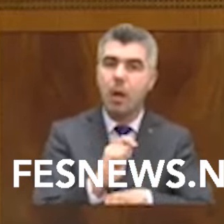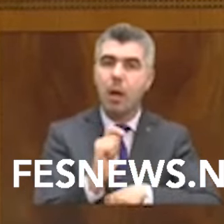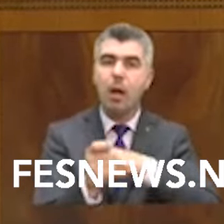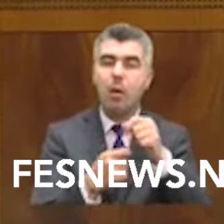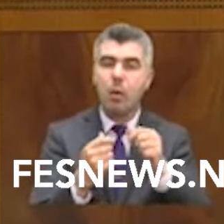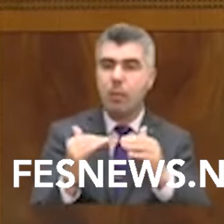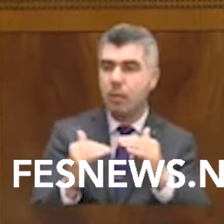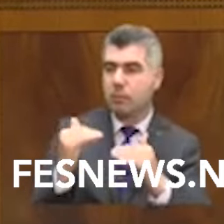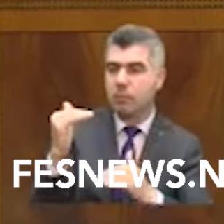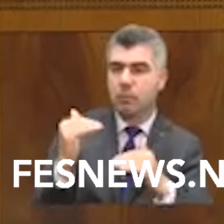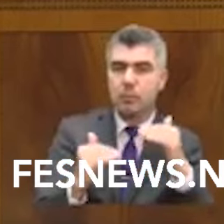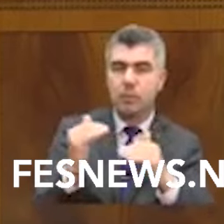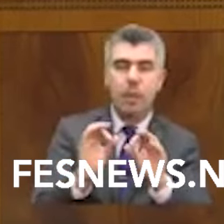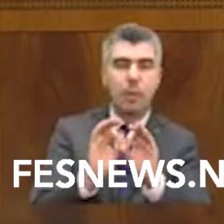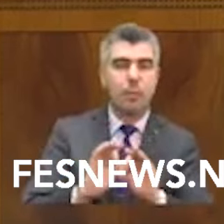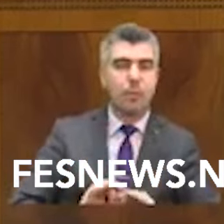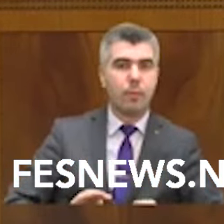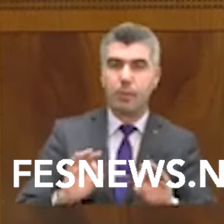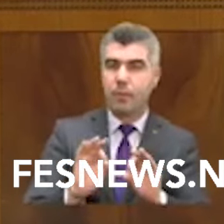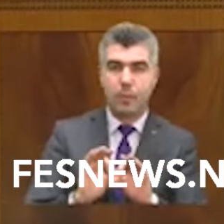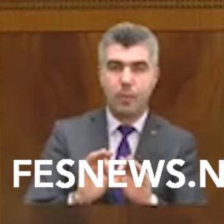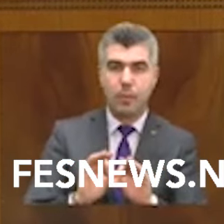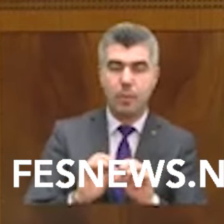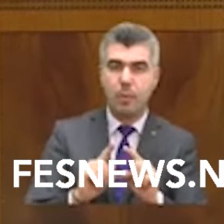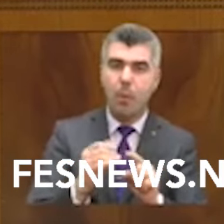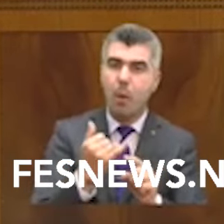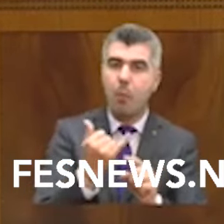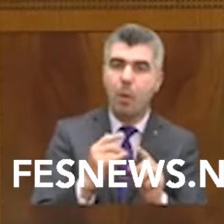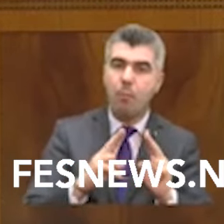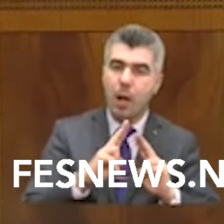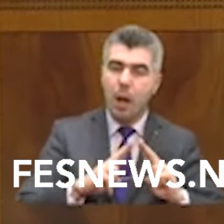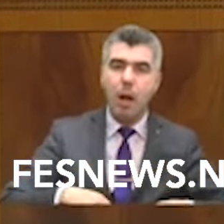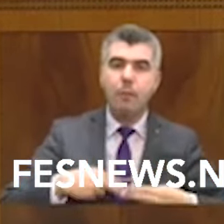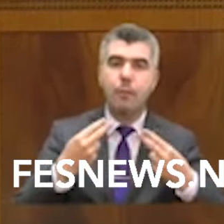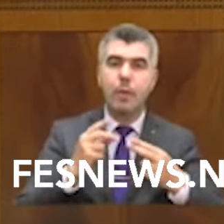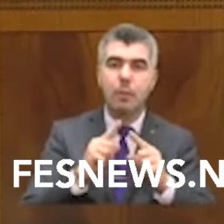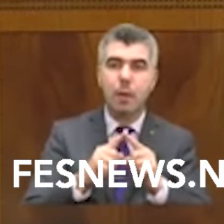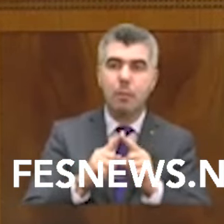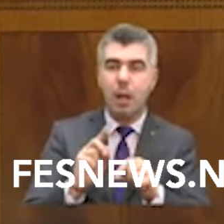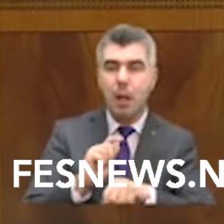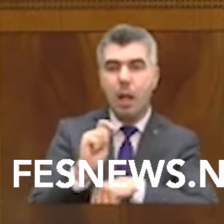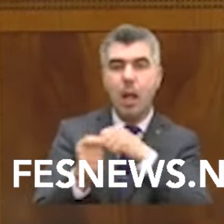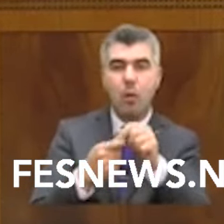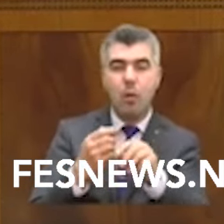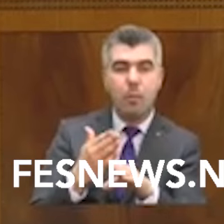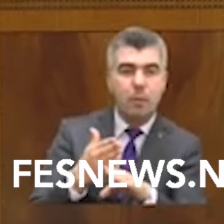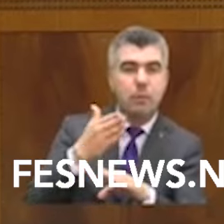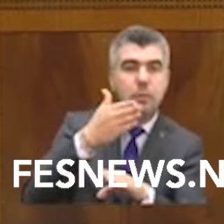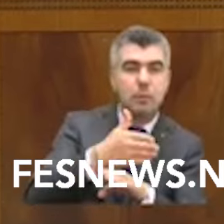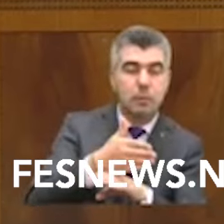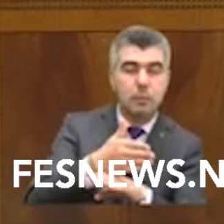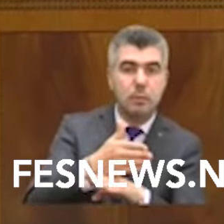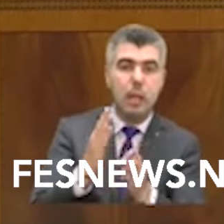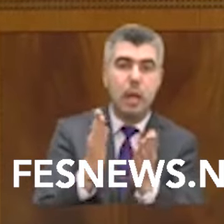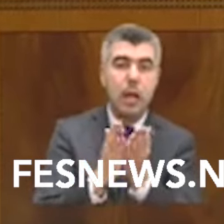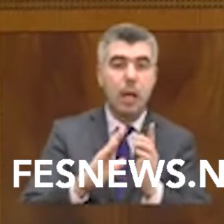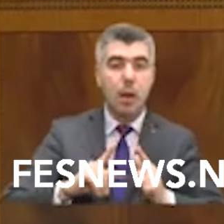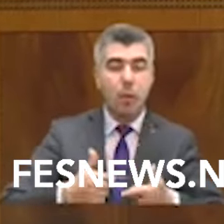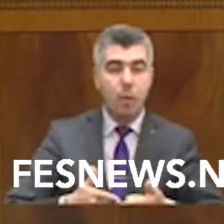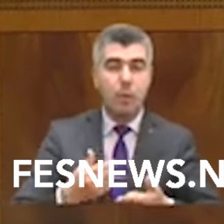من التفاوتات المجالية وتحسين جودة حياة الساكنة القروية وضمان الولوج ديالها للمرافق العمومية